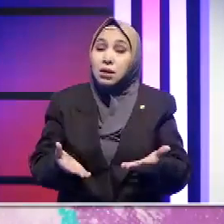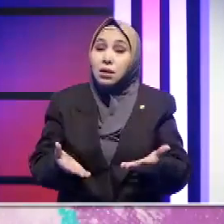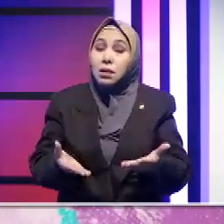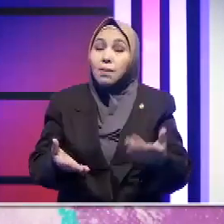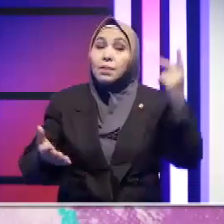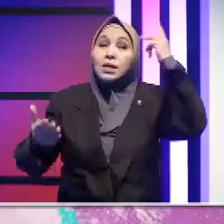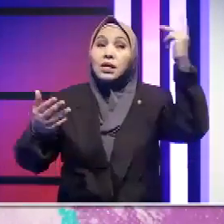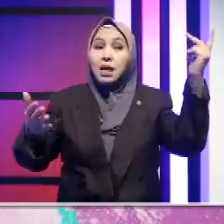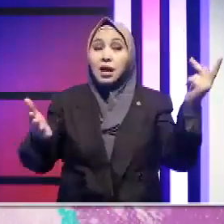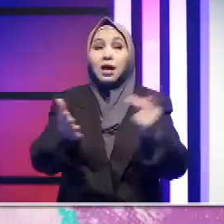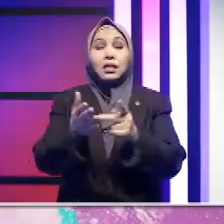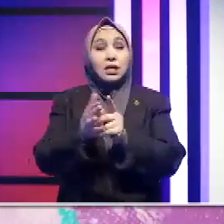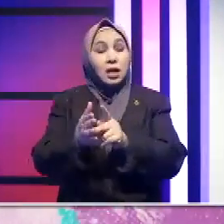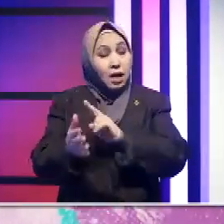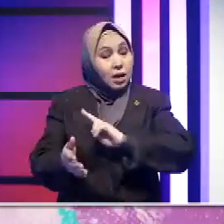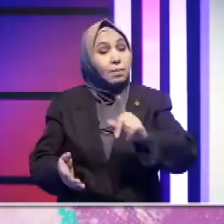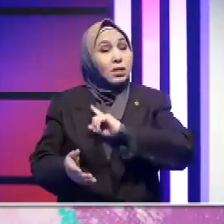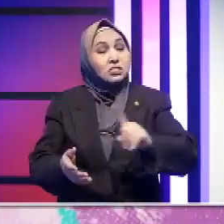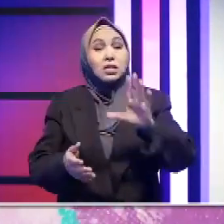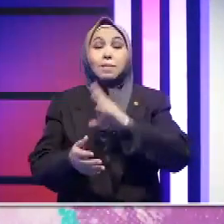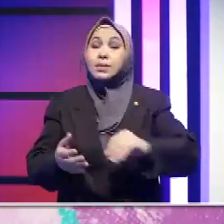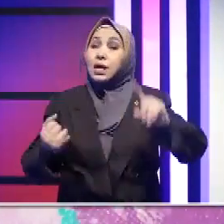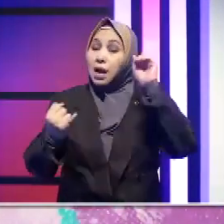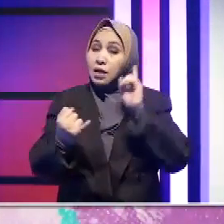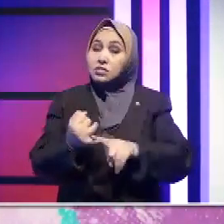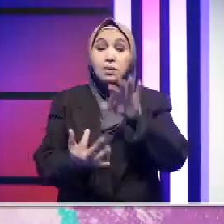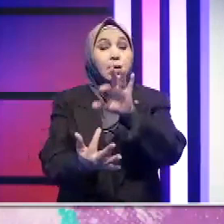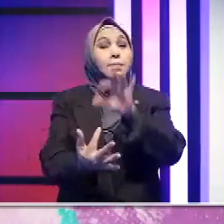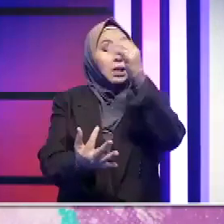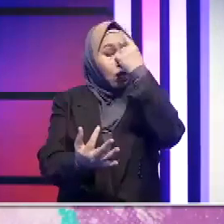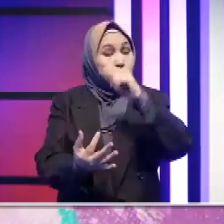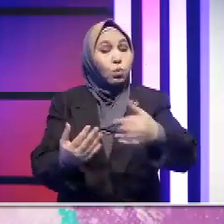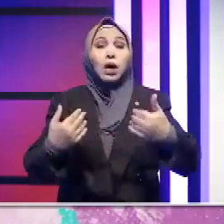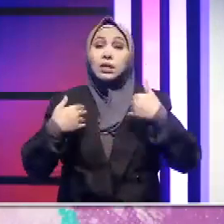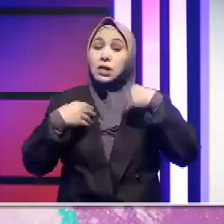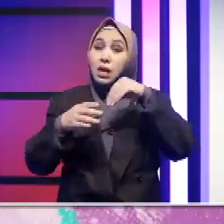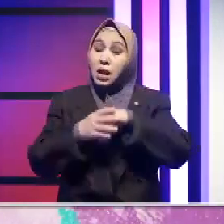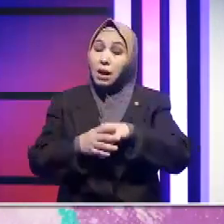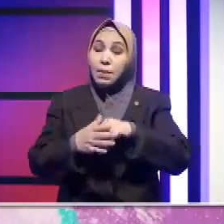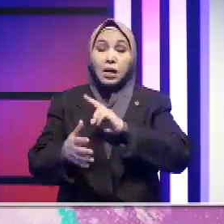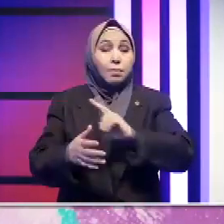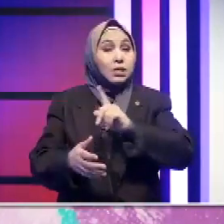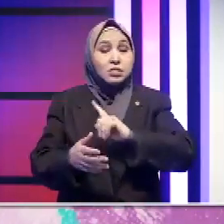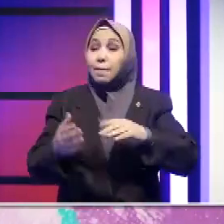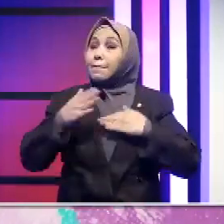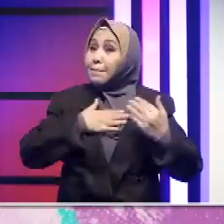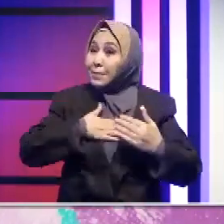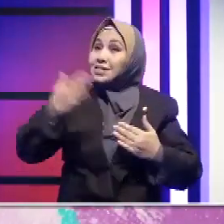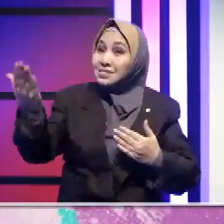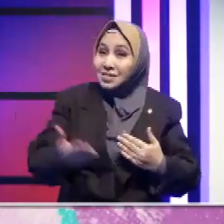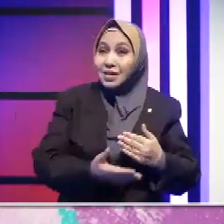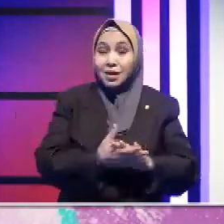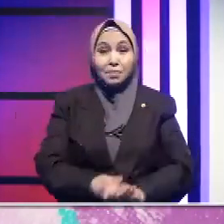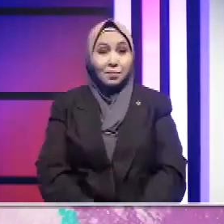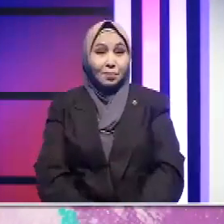berkenalan dengan agama Islam dan akhirnya memilih untuk berada dalam agama Fitrah ini dengan cek id